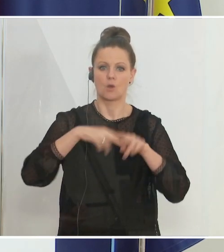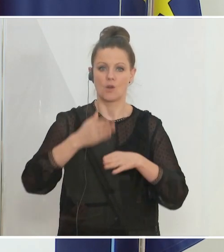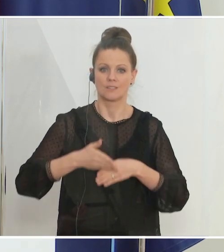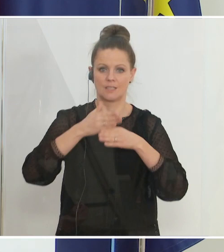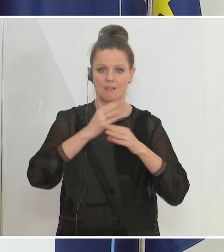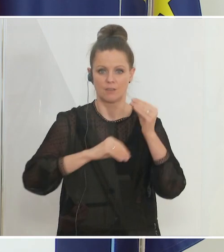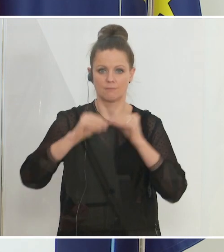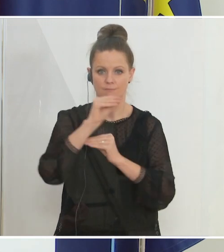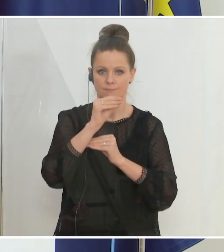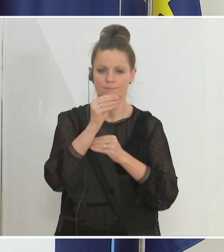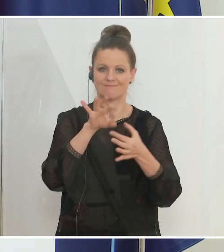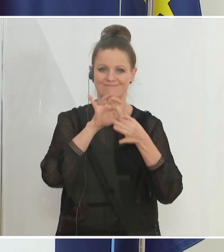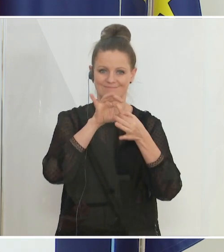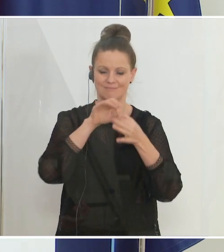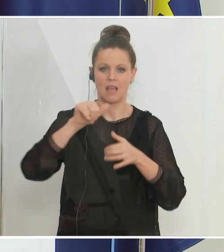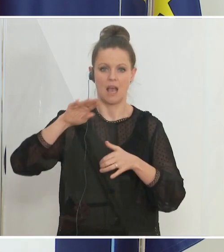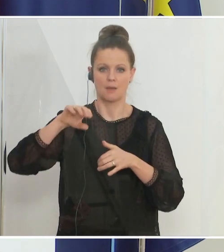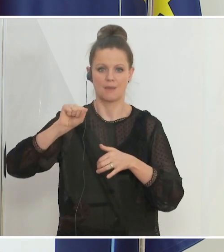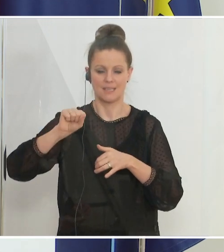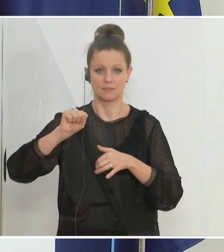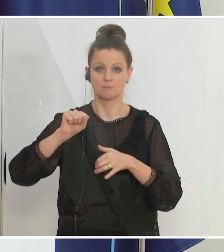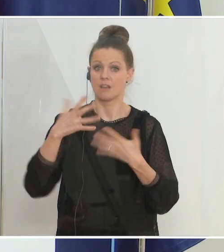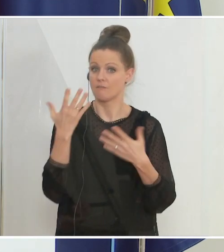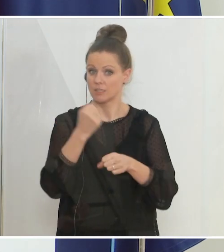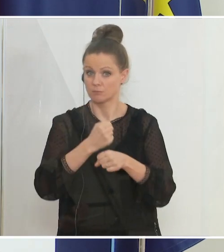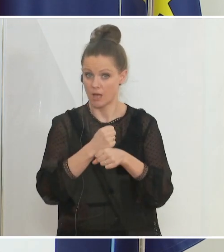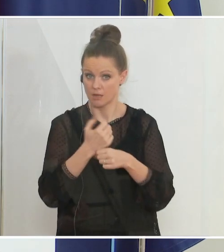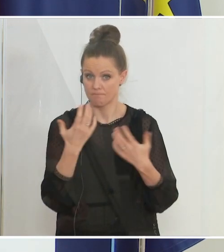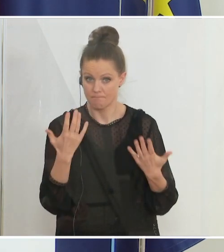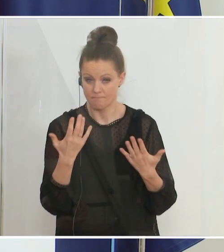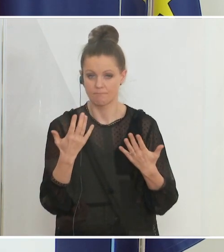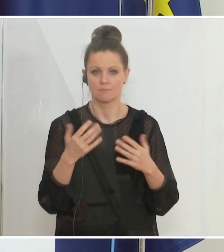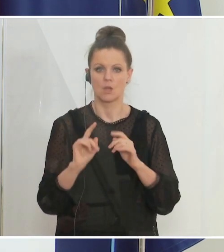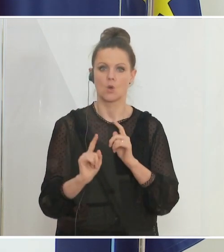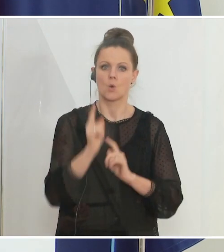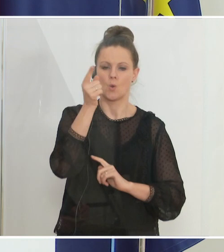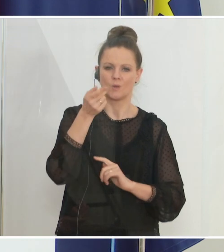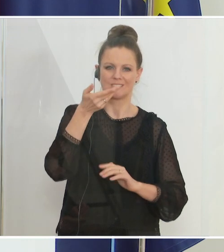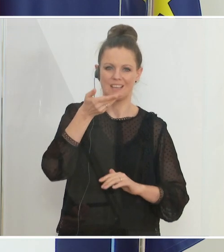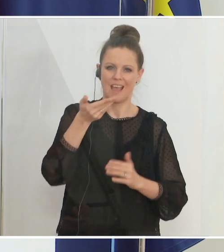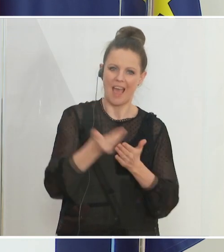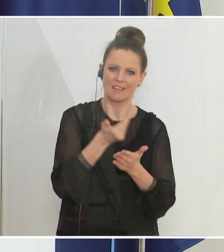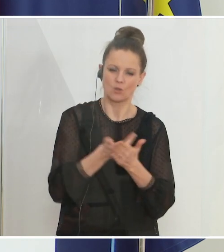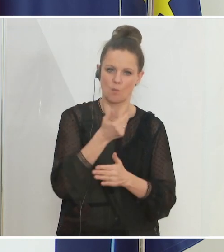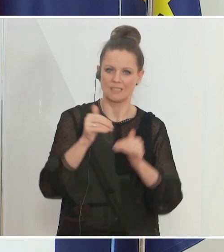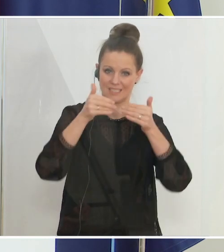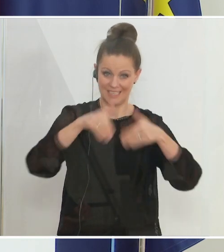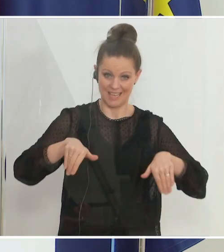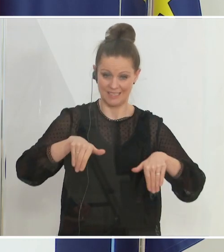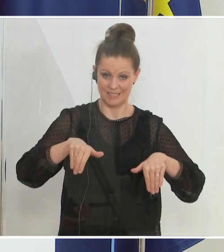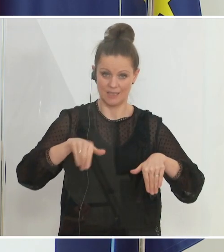Kinderbetreuungshilfe durch das AMS. Was wir tun, ist konkret, dass die Höchsteinkommensgrenze, um eben